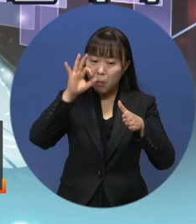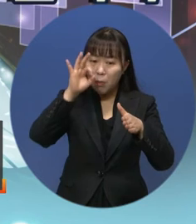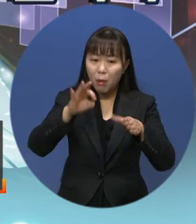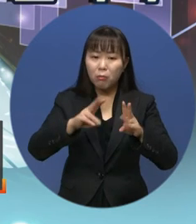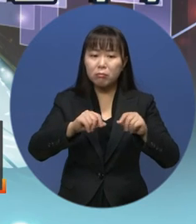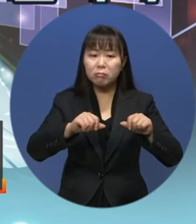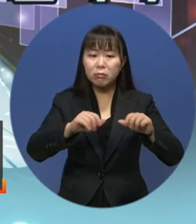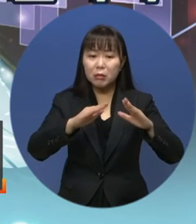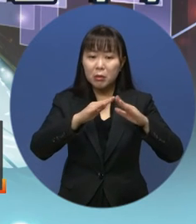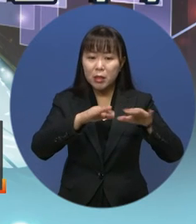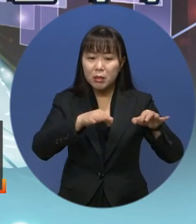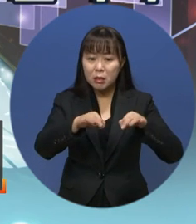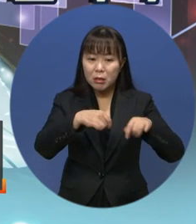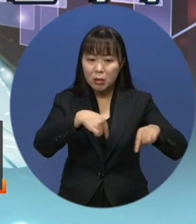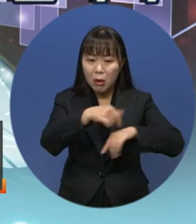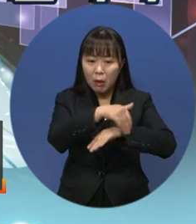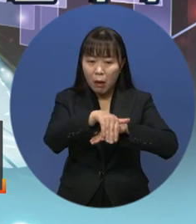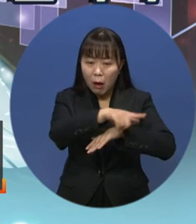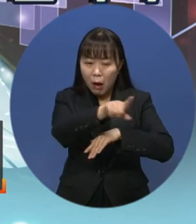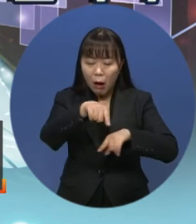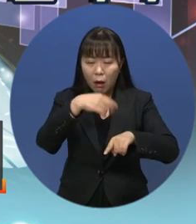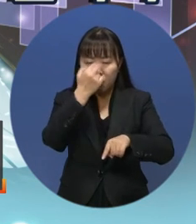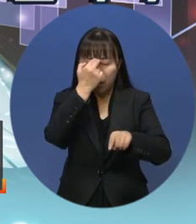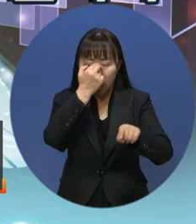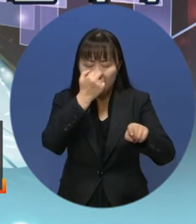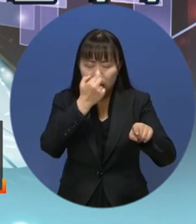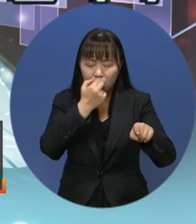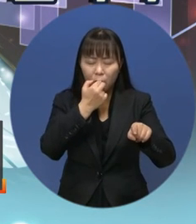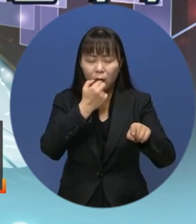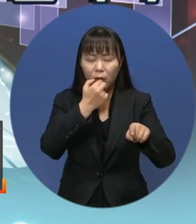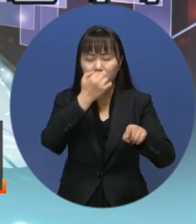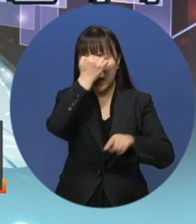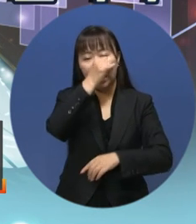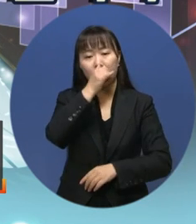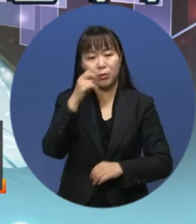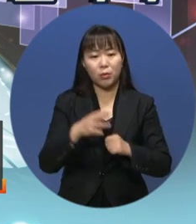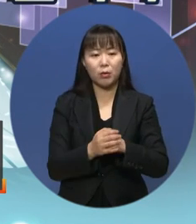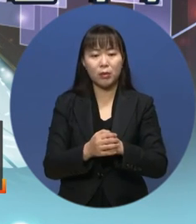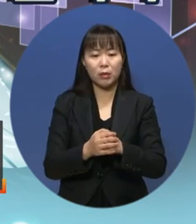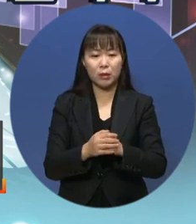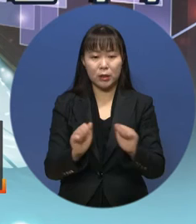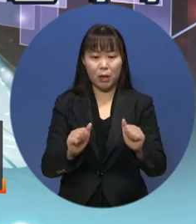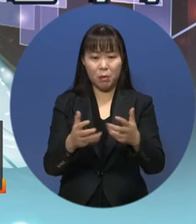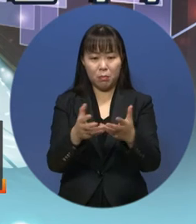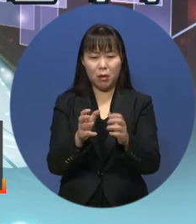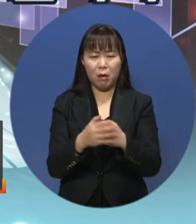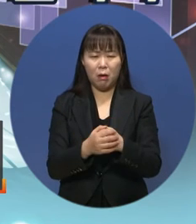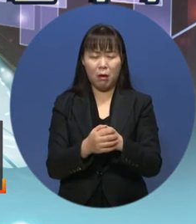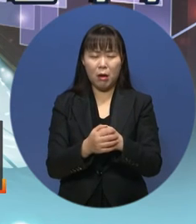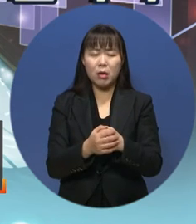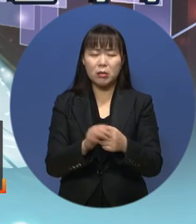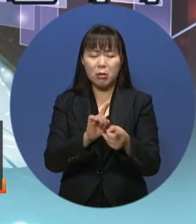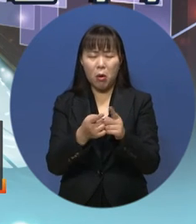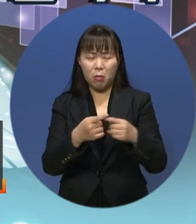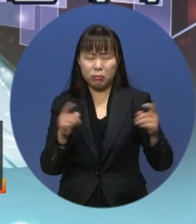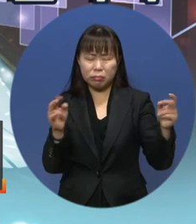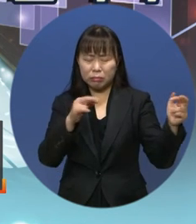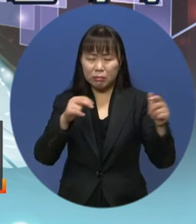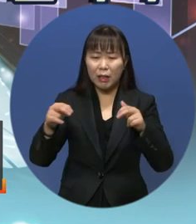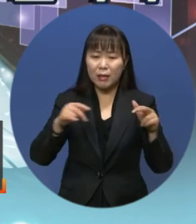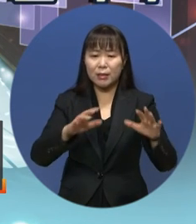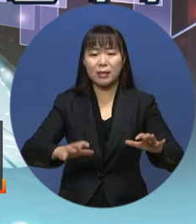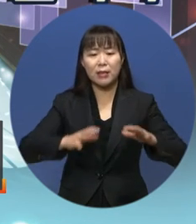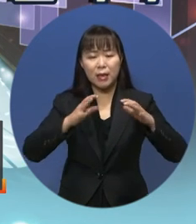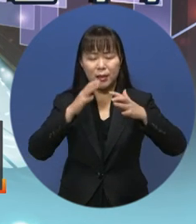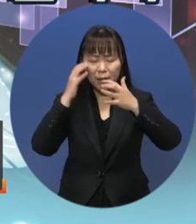부동산 정책이 갈피를 잡지 못해 큰 상처를 받았고 사법부의 밥그릇 싸움으로 온통